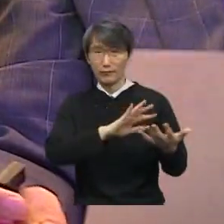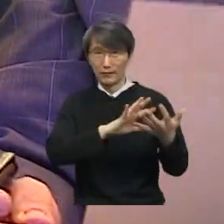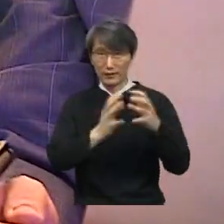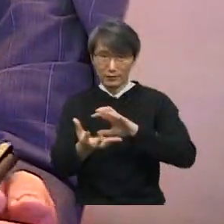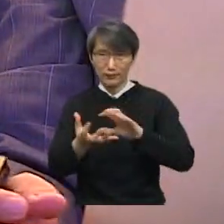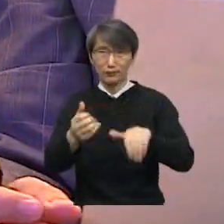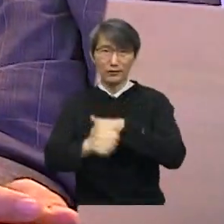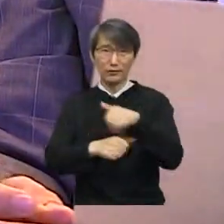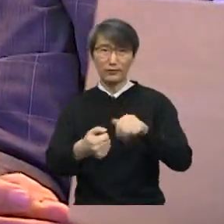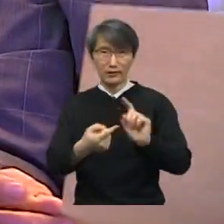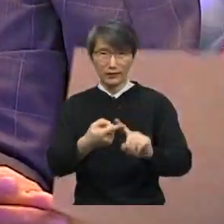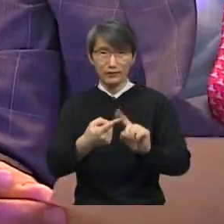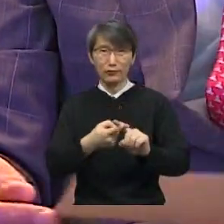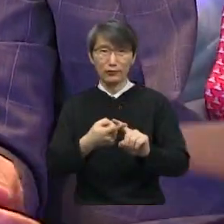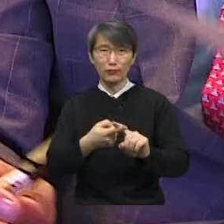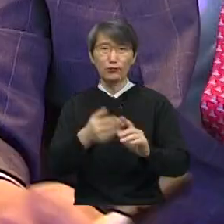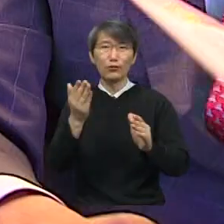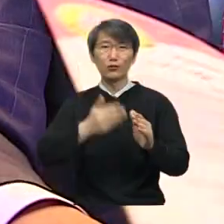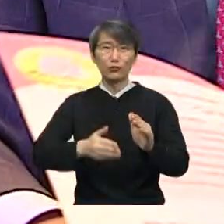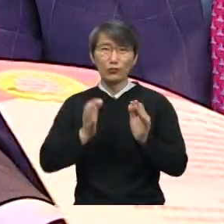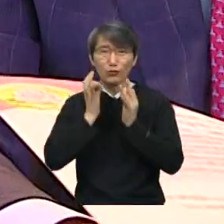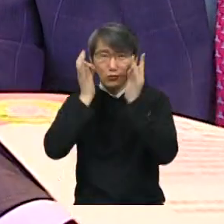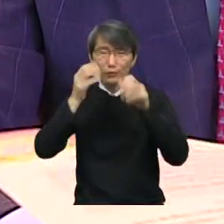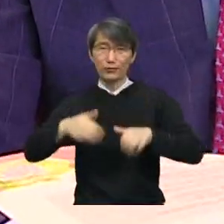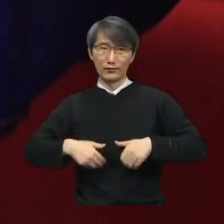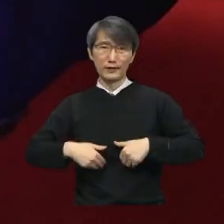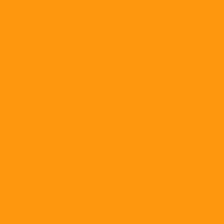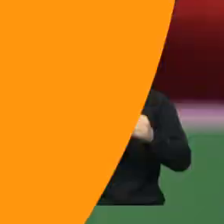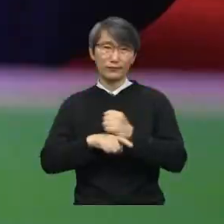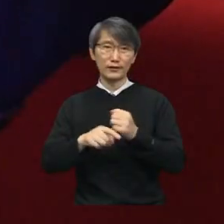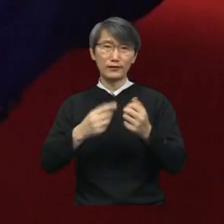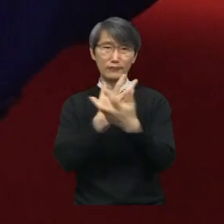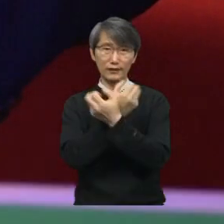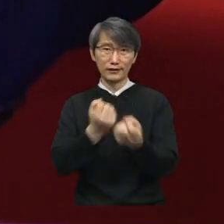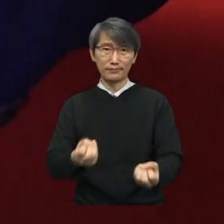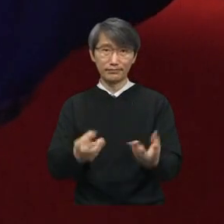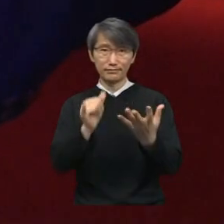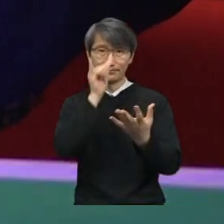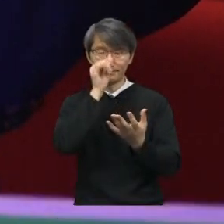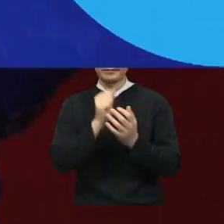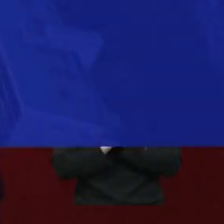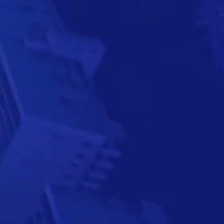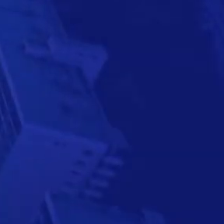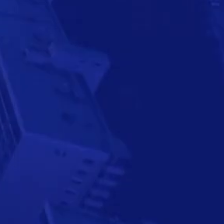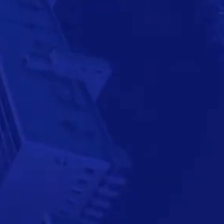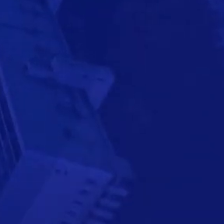기후 환경에 대해 공동의 대응 노력에 함께한다는 뜻의 서약식을 개최했습니다.